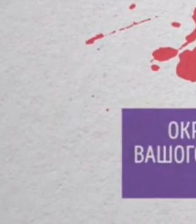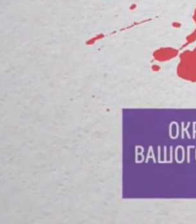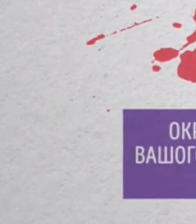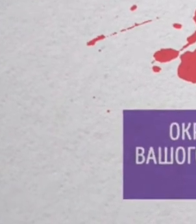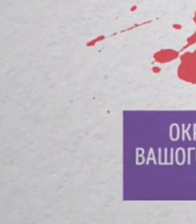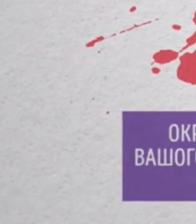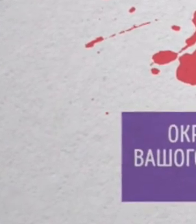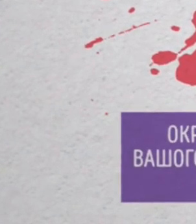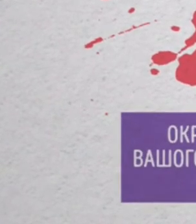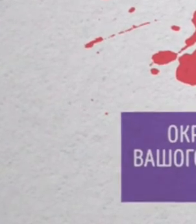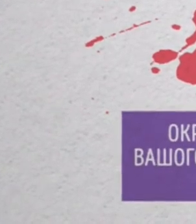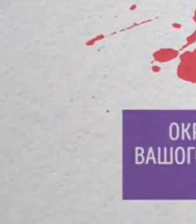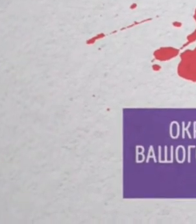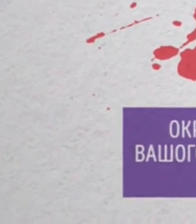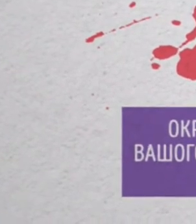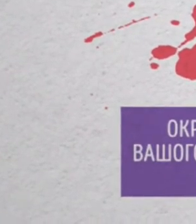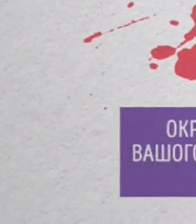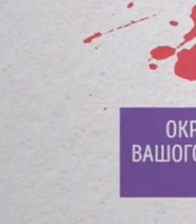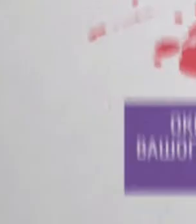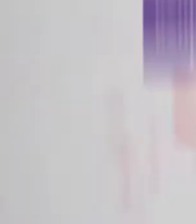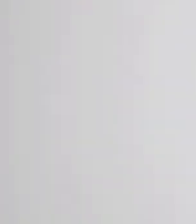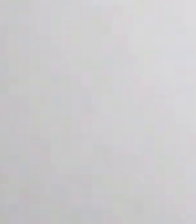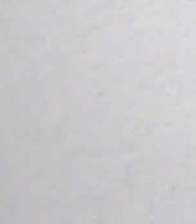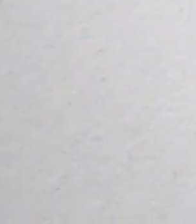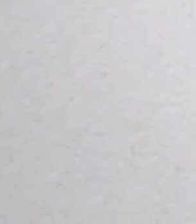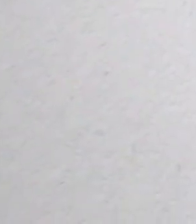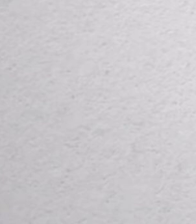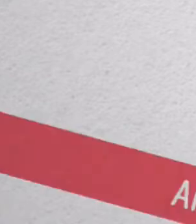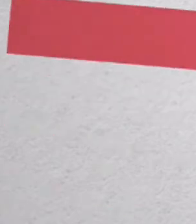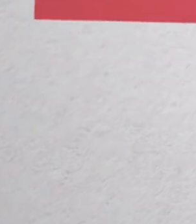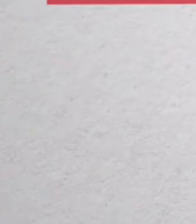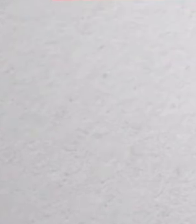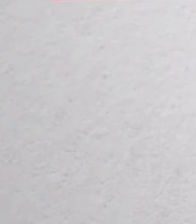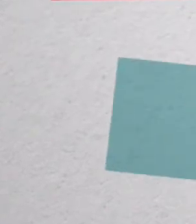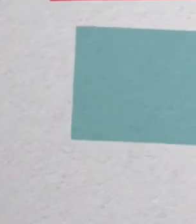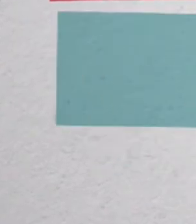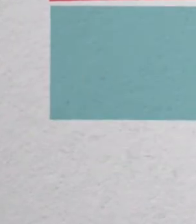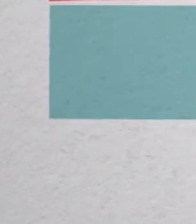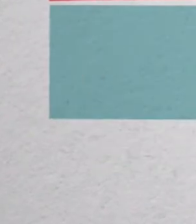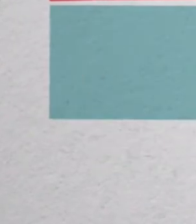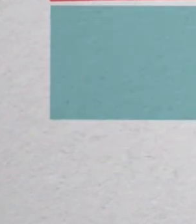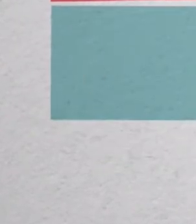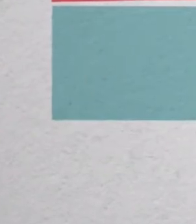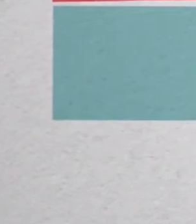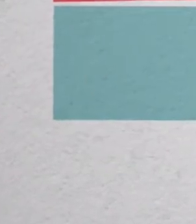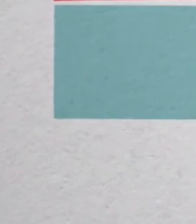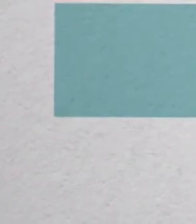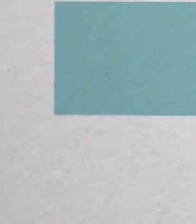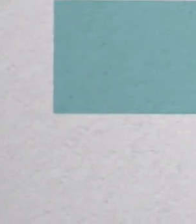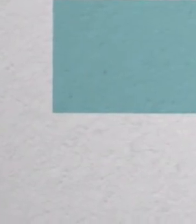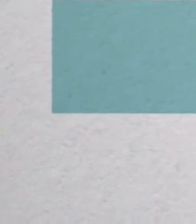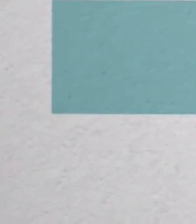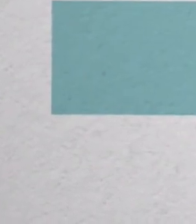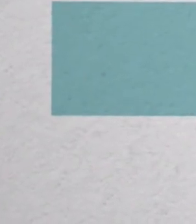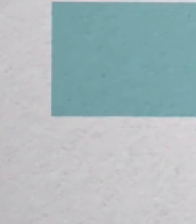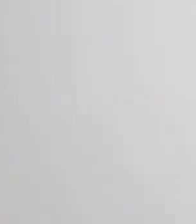розміщена політична реклама за рахунок виборчих фондів. Слухайте, аналізуйте та обирайте